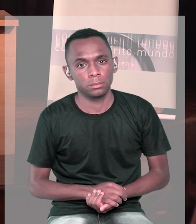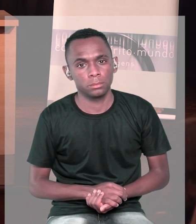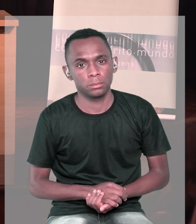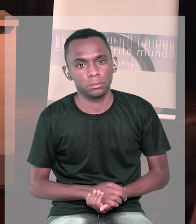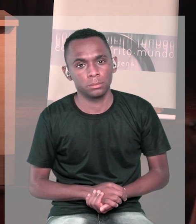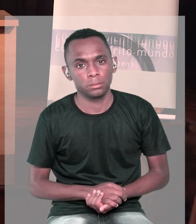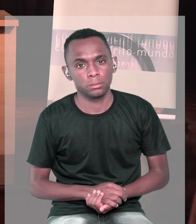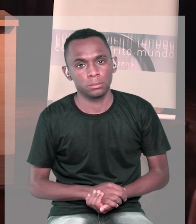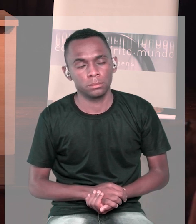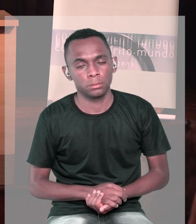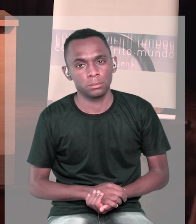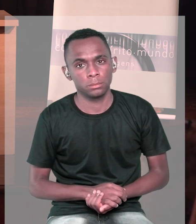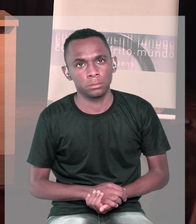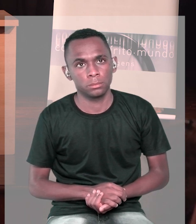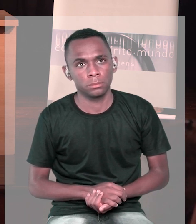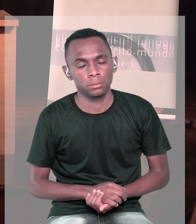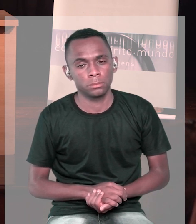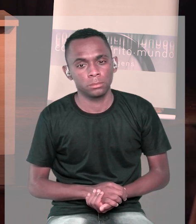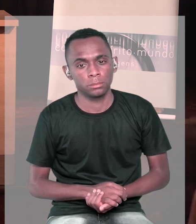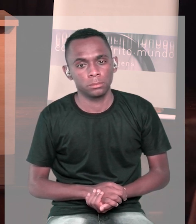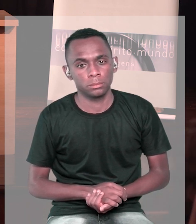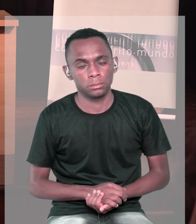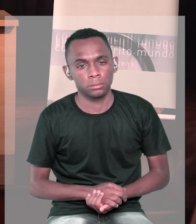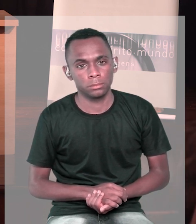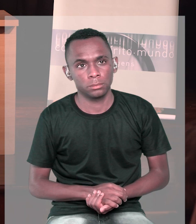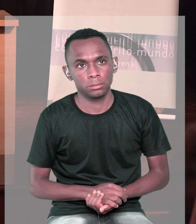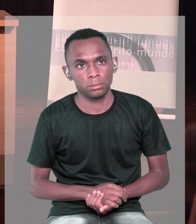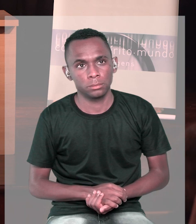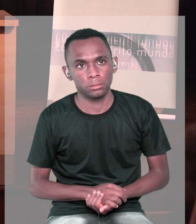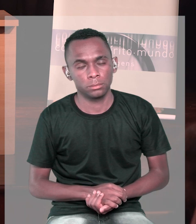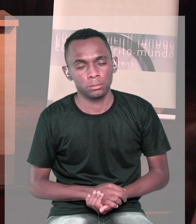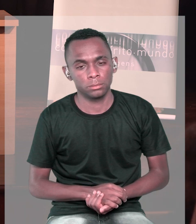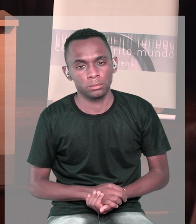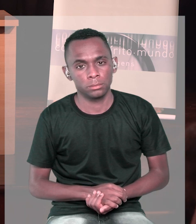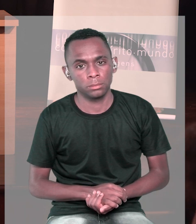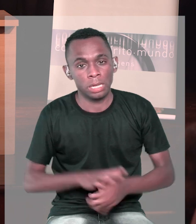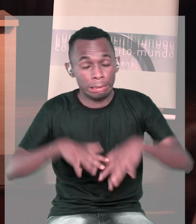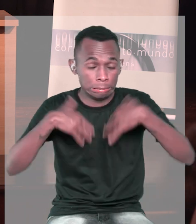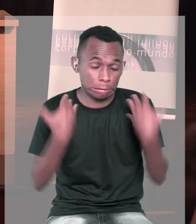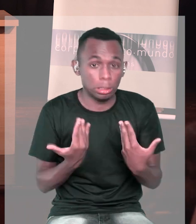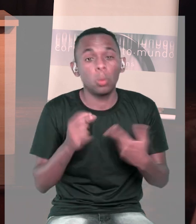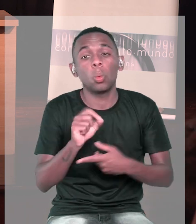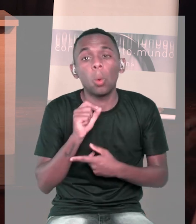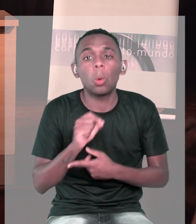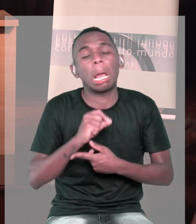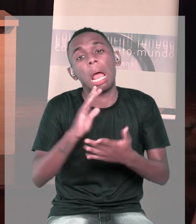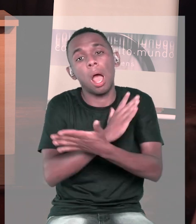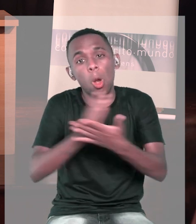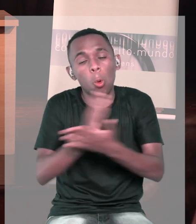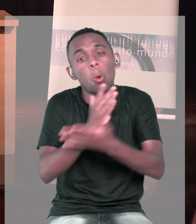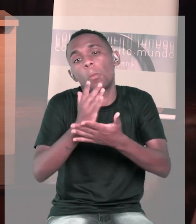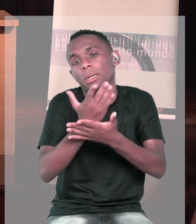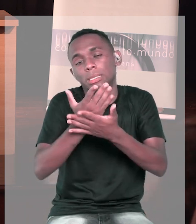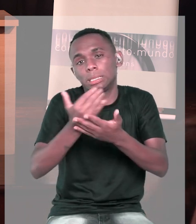etc. C'est-à-dire pouvoir maîtriser ses émotions. Então, através de técnicas